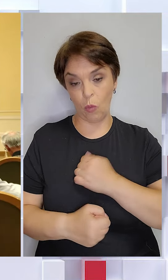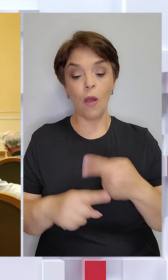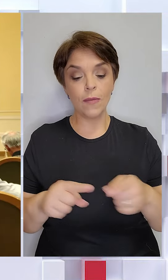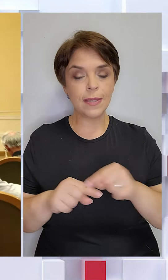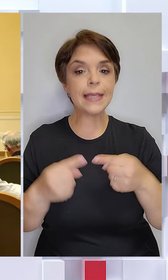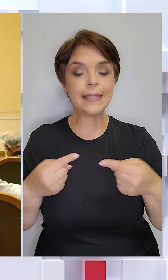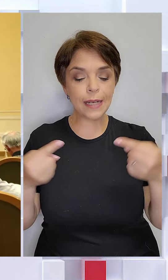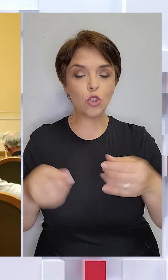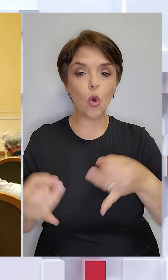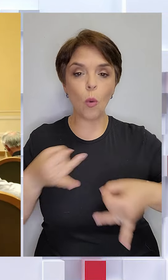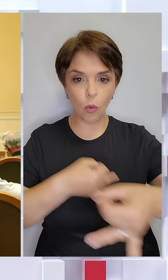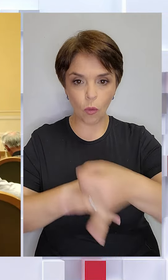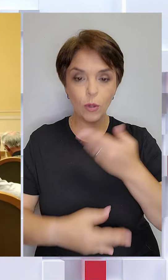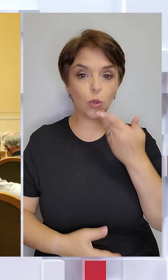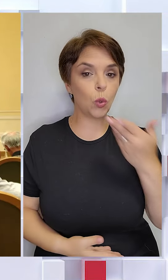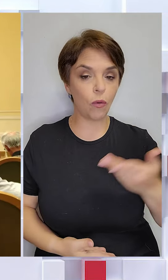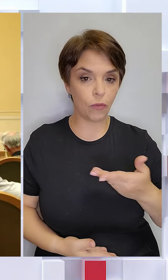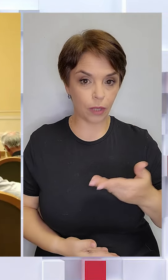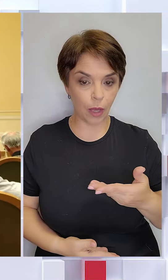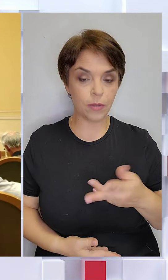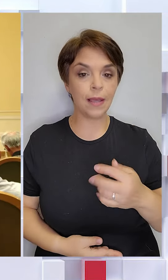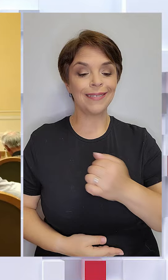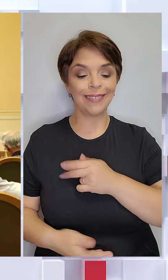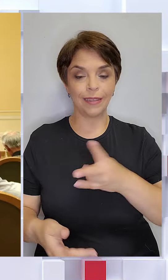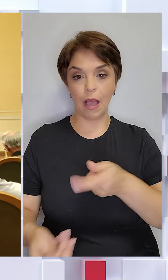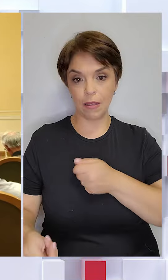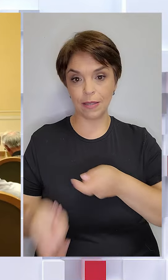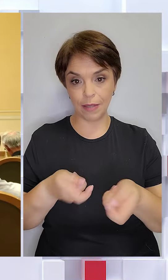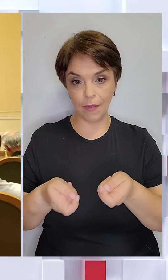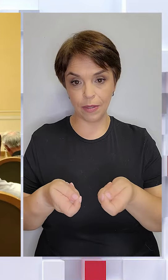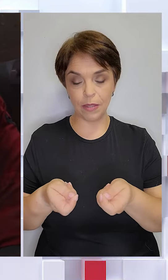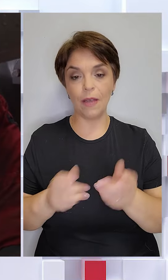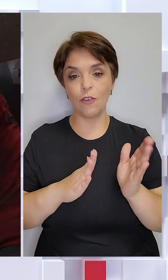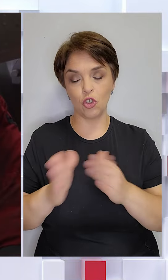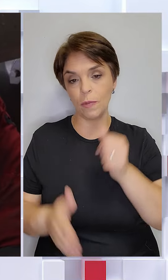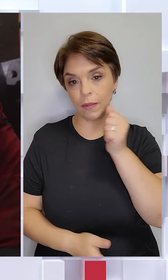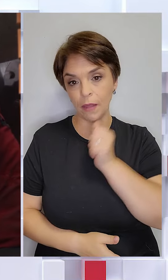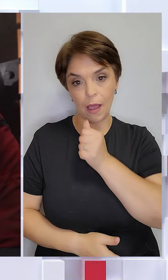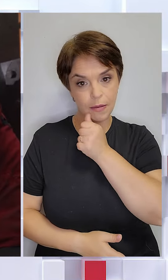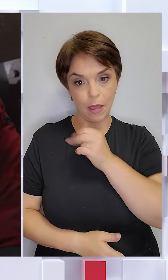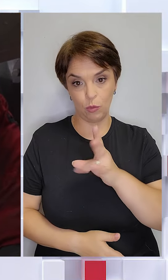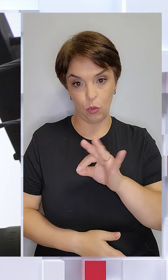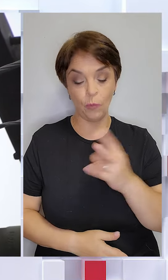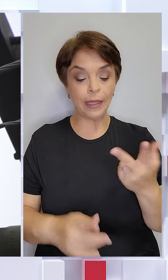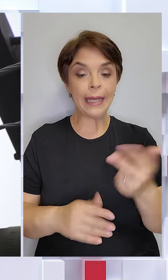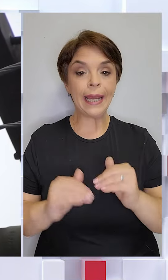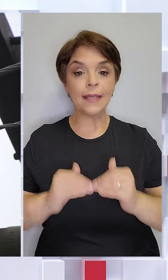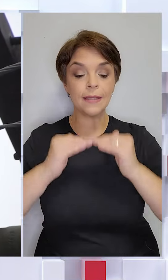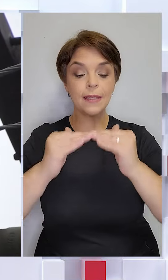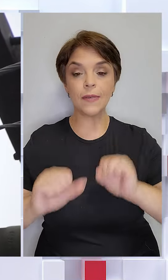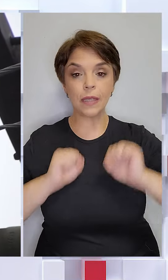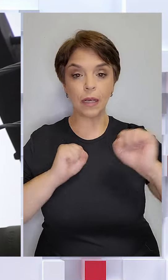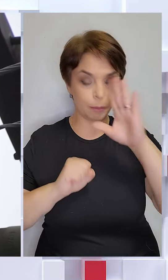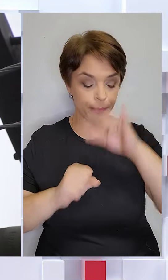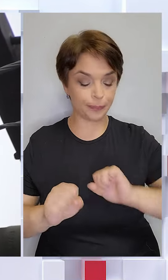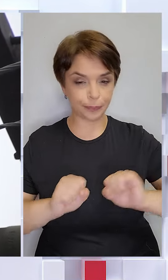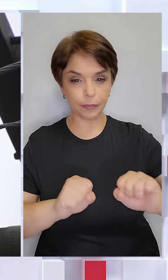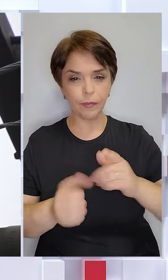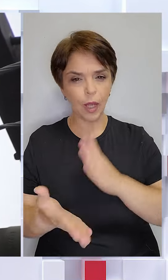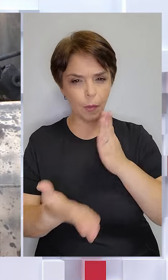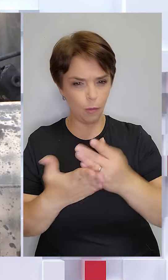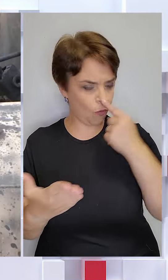речі обговорюються і доповідаються на ставці в режимі таємно. Третій рівень захисту, який здатен захистити енергооб'єкти